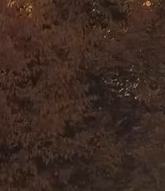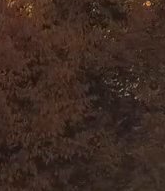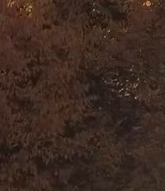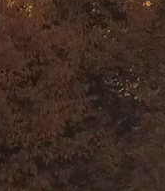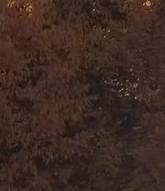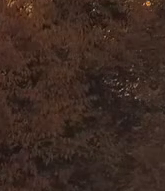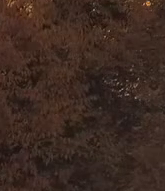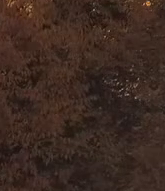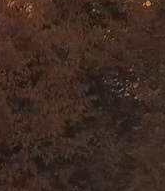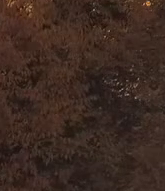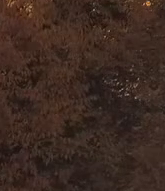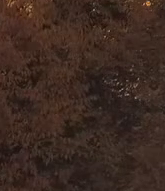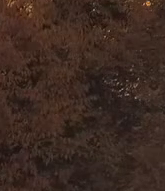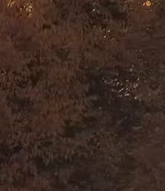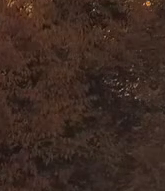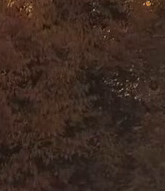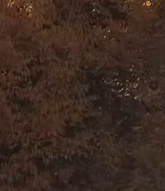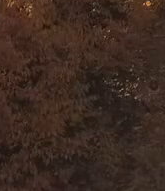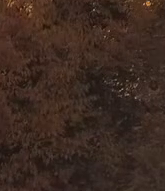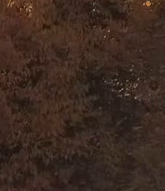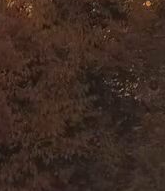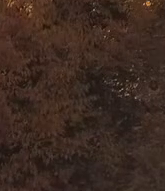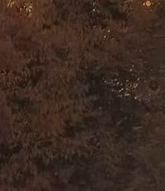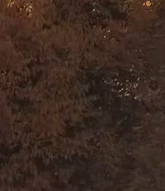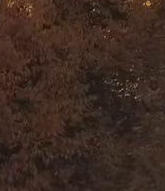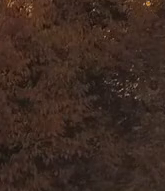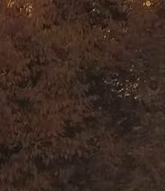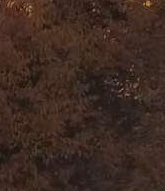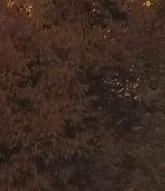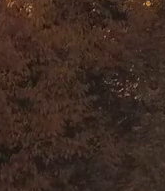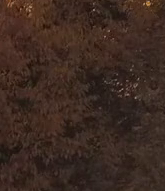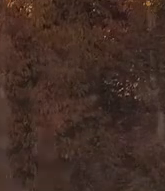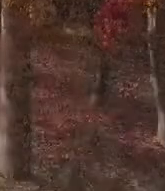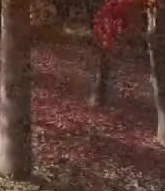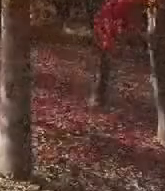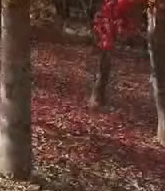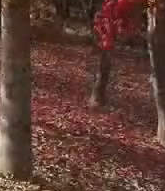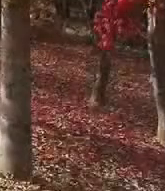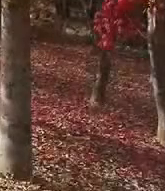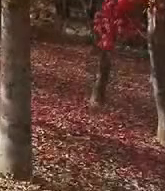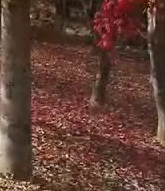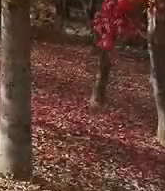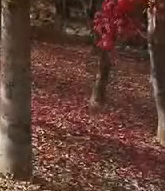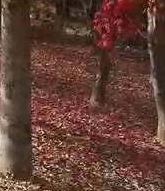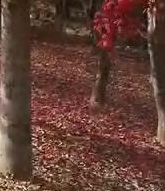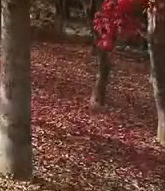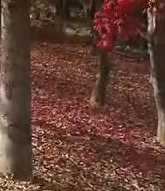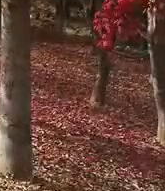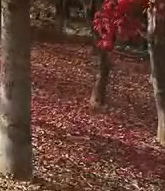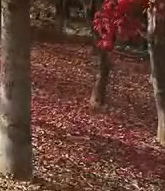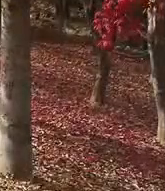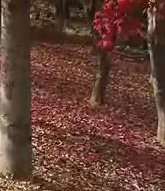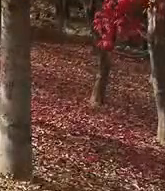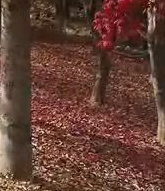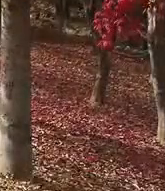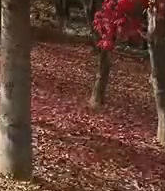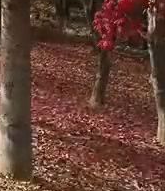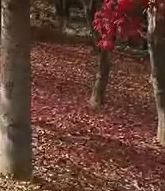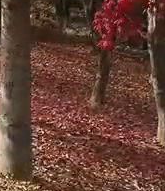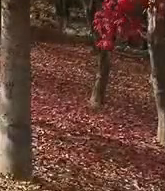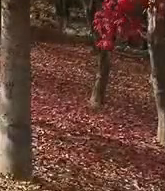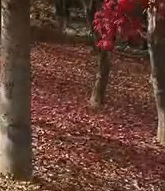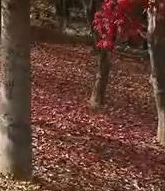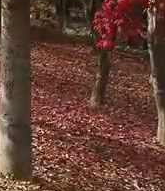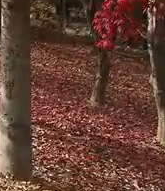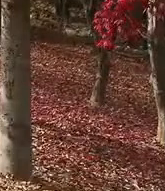찬바람 때문에 체감 온도는 조금 더 낮으니까요. 옷차림 따뜻하게 하셔야겠습니다. 추위는 내일 아침에 절정을 보인 뒤